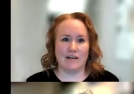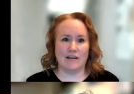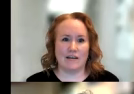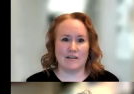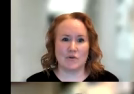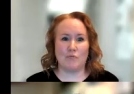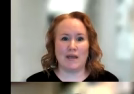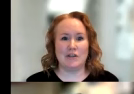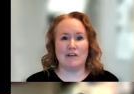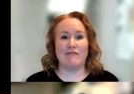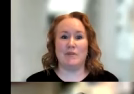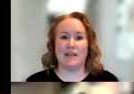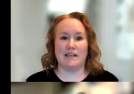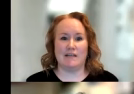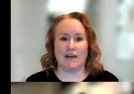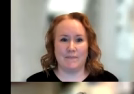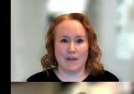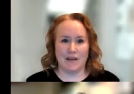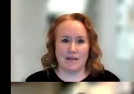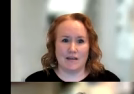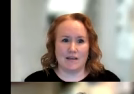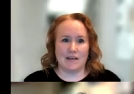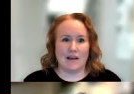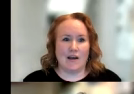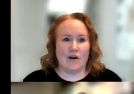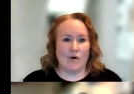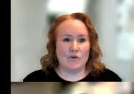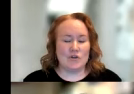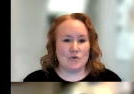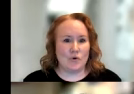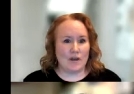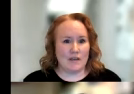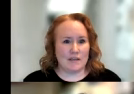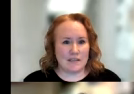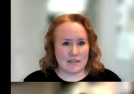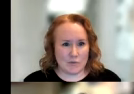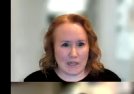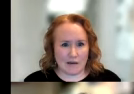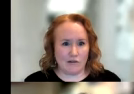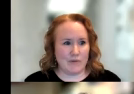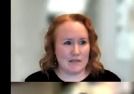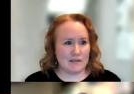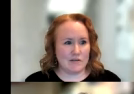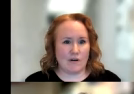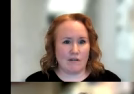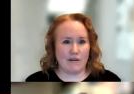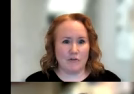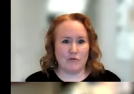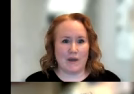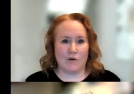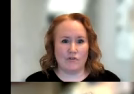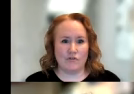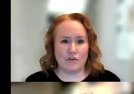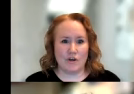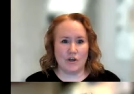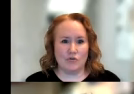kravene som kommer med det nye webdirektivet. Og så sist, men ikke aller minst, så har vi fått